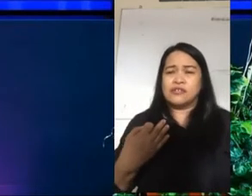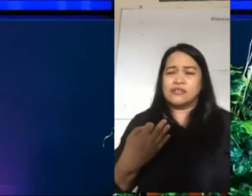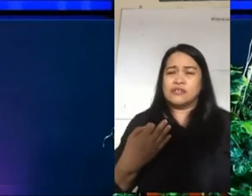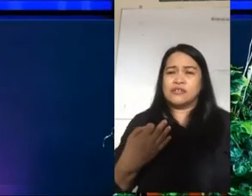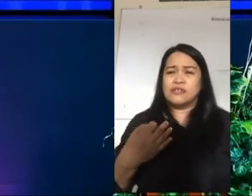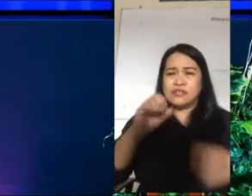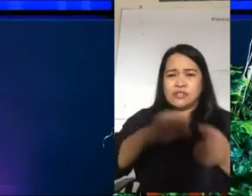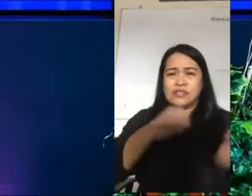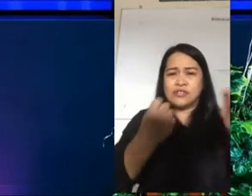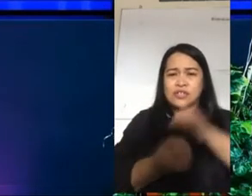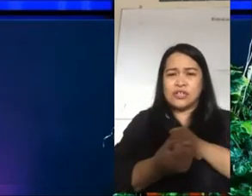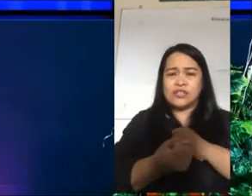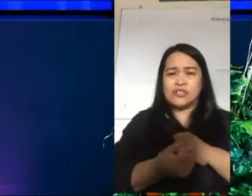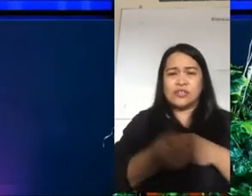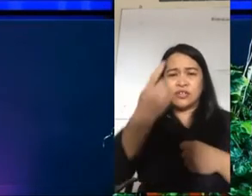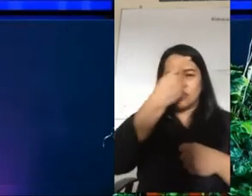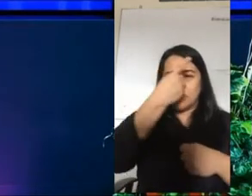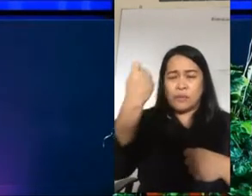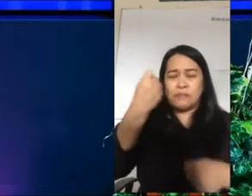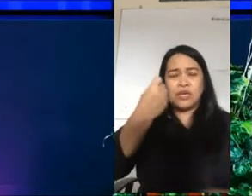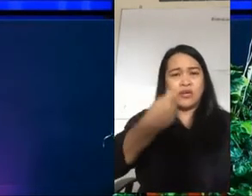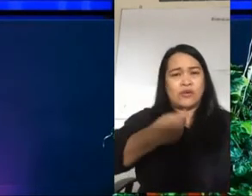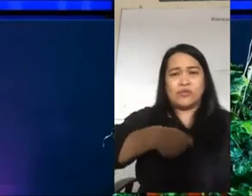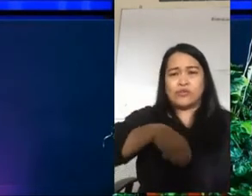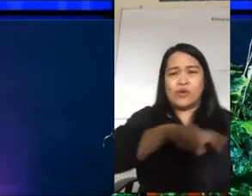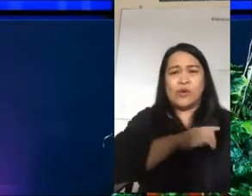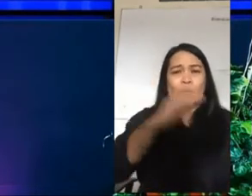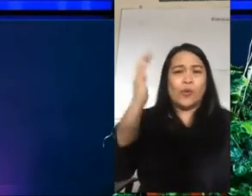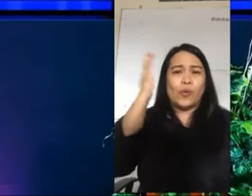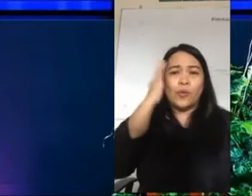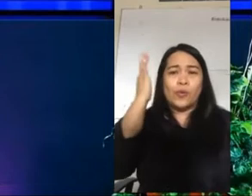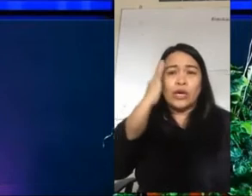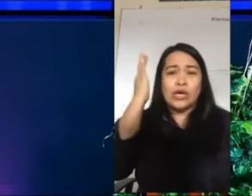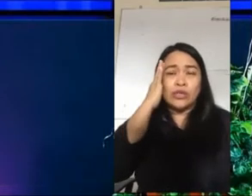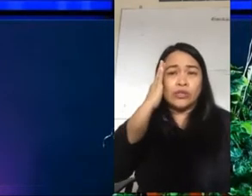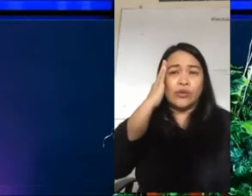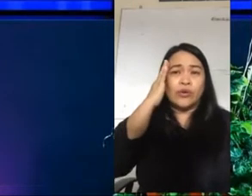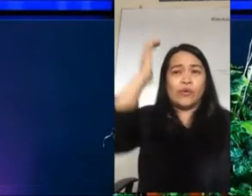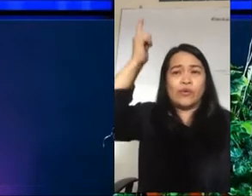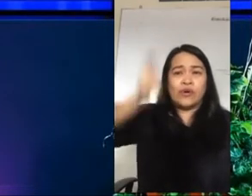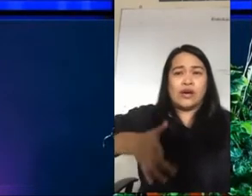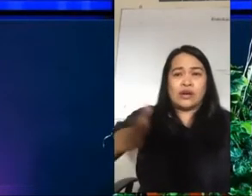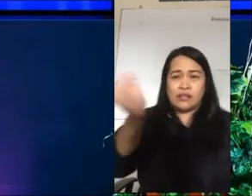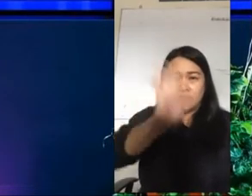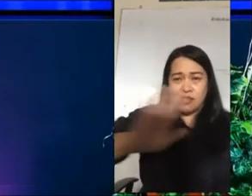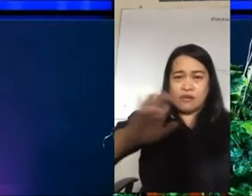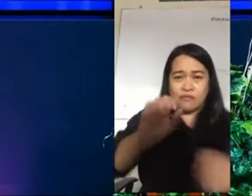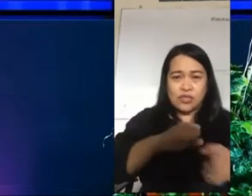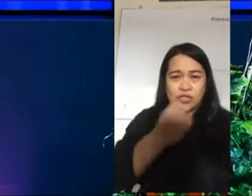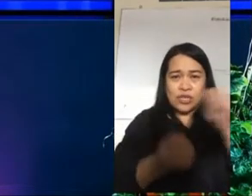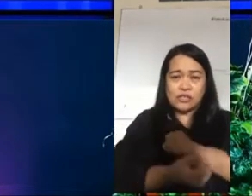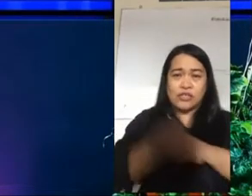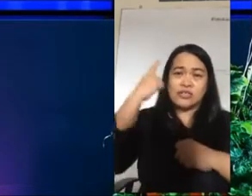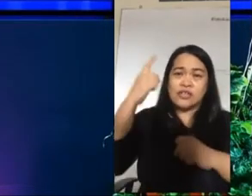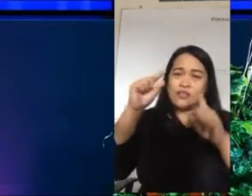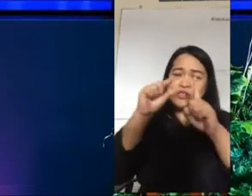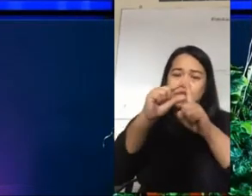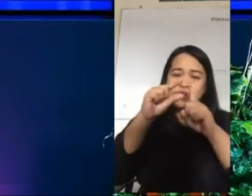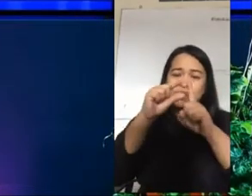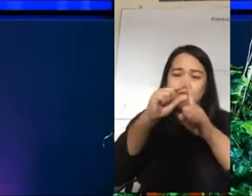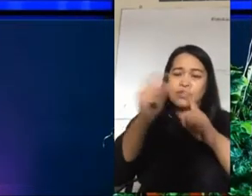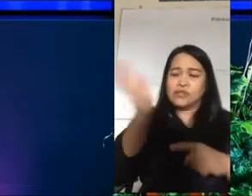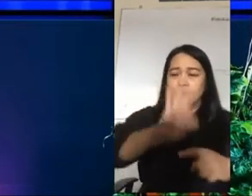katotohanan na hindi nagbabago. Because God never changes, His Word never changes.